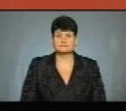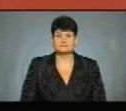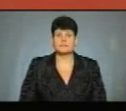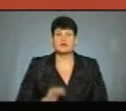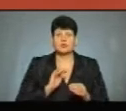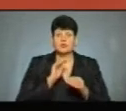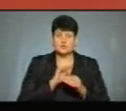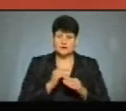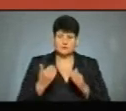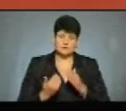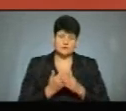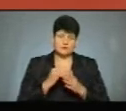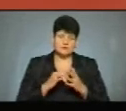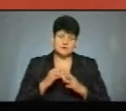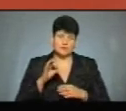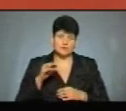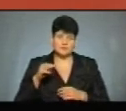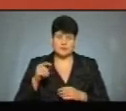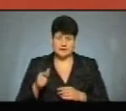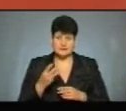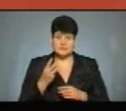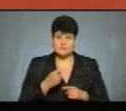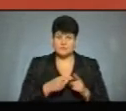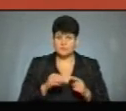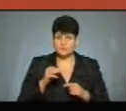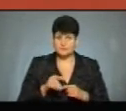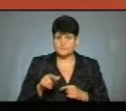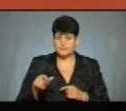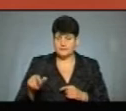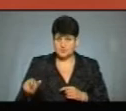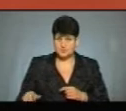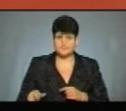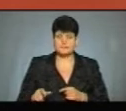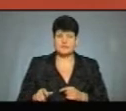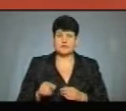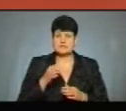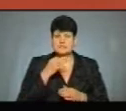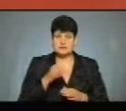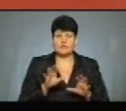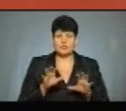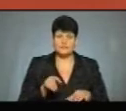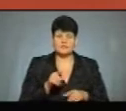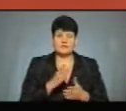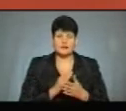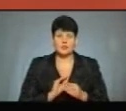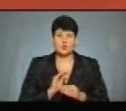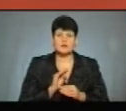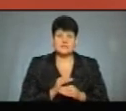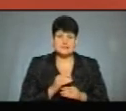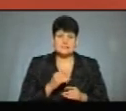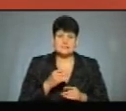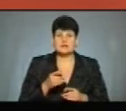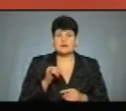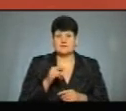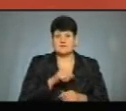Додам, що в Новосільській ОТГ 3,5 тисячі мешканців, і, як зазначив голова, вони є дотаційними, і, в принципі, він розуміє